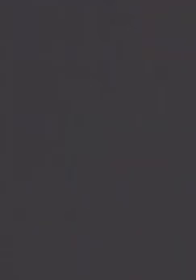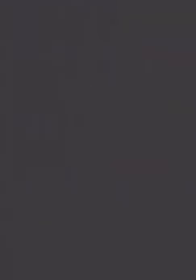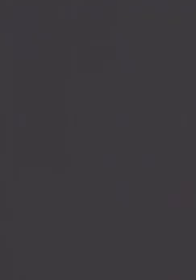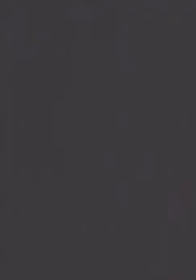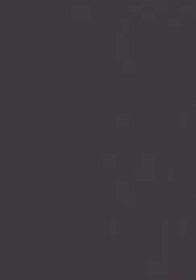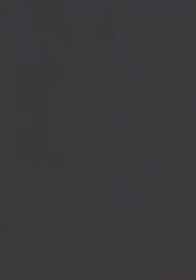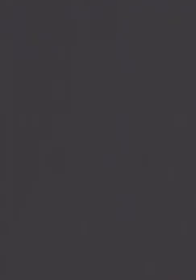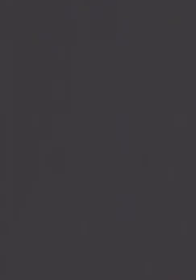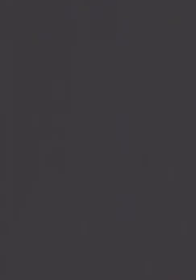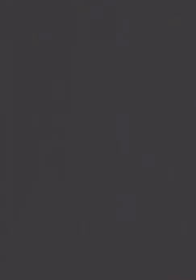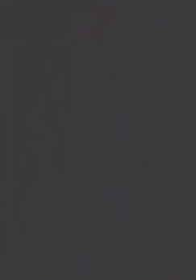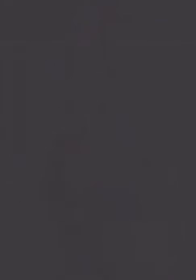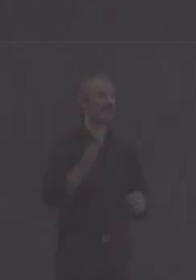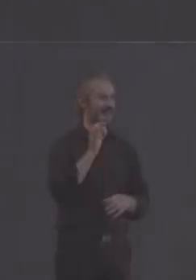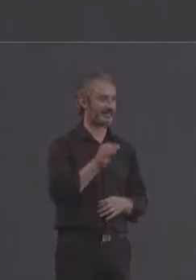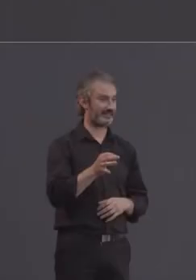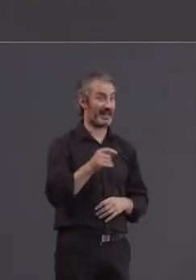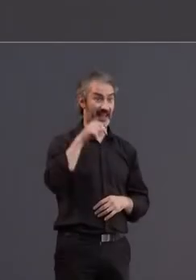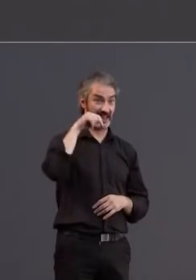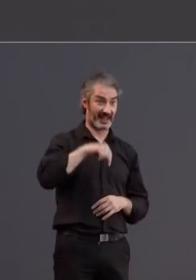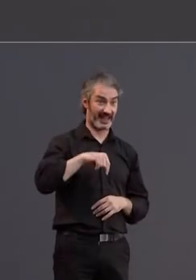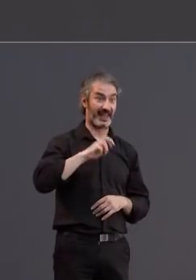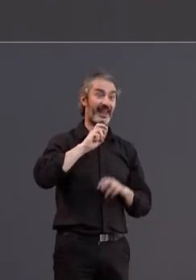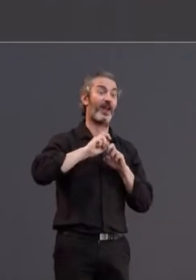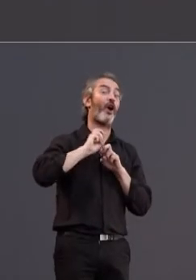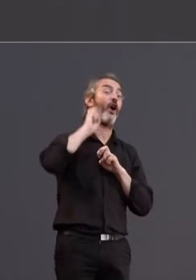Ara sí, eh? Aquí i a l'altre cantó del